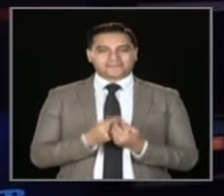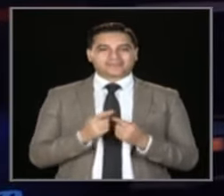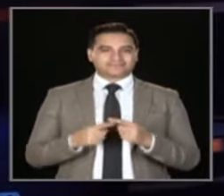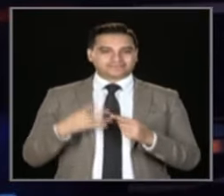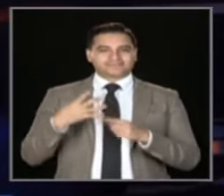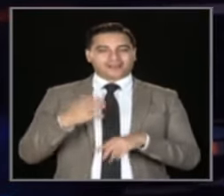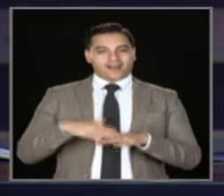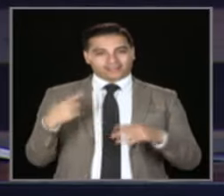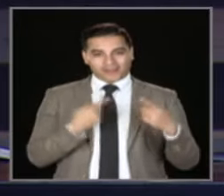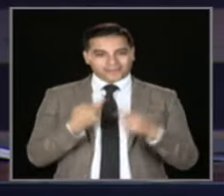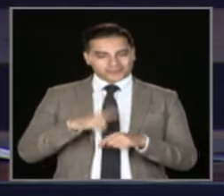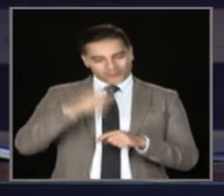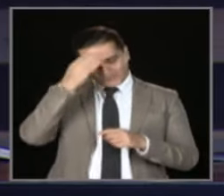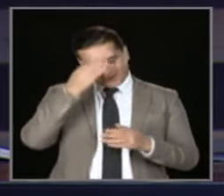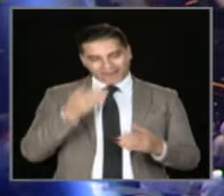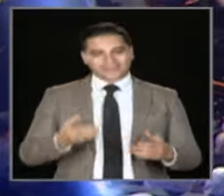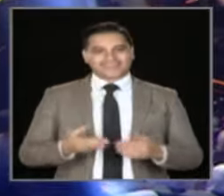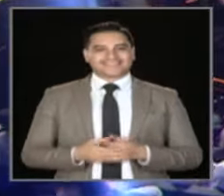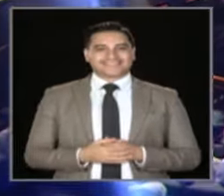مع فقره ضربات الجزاء